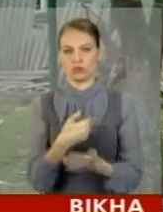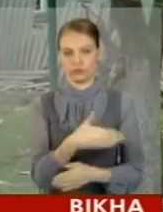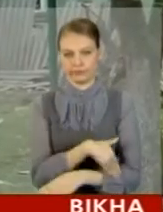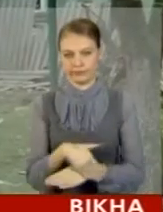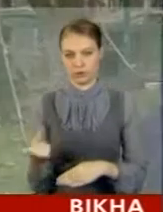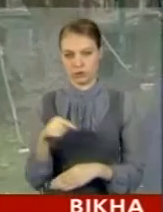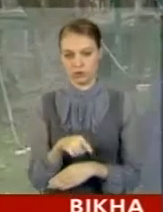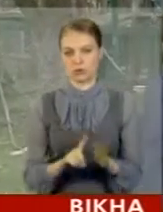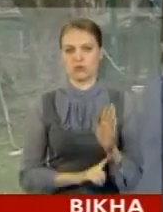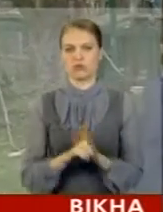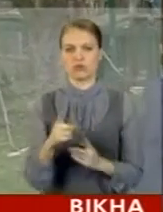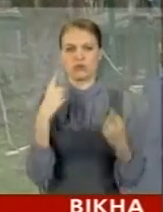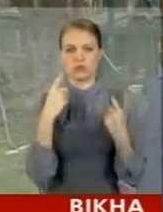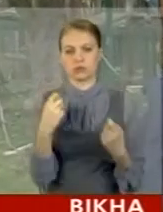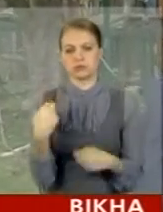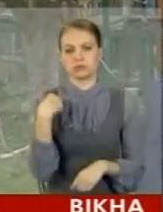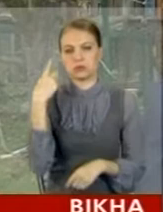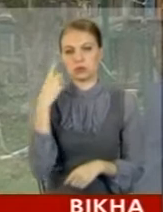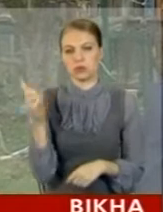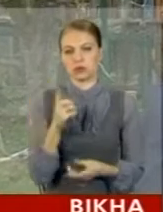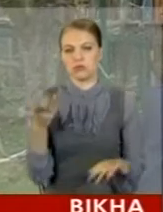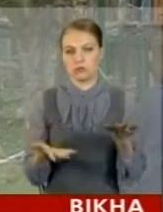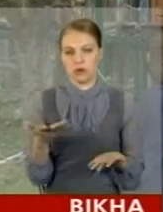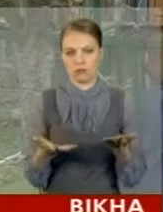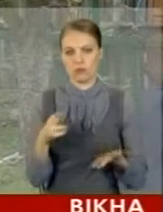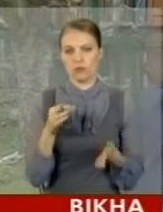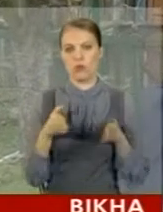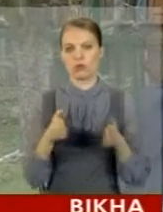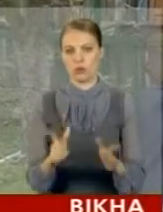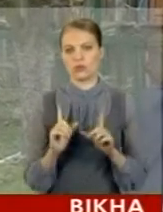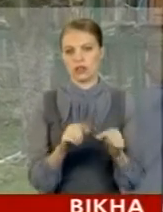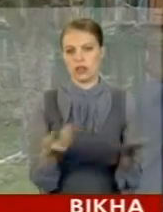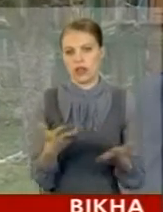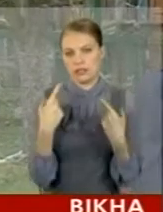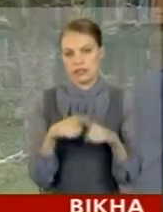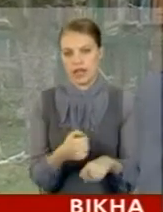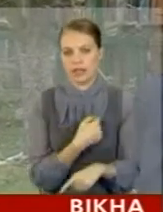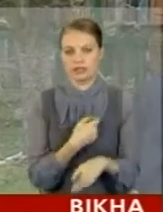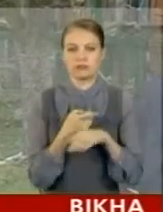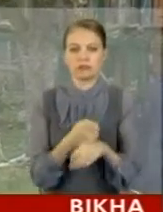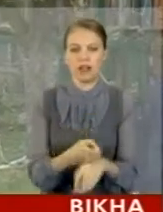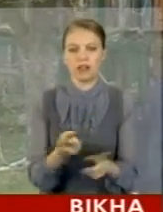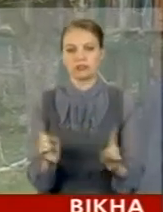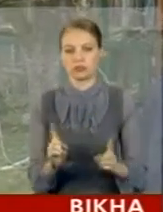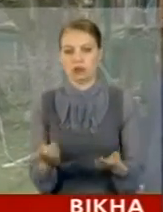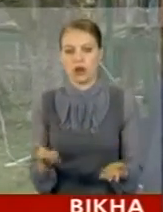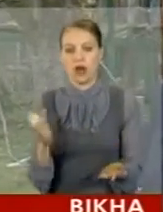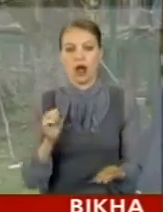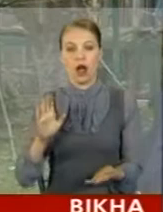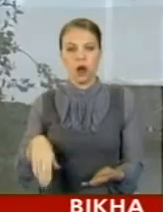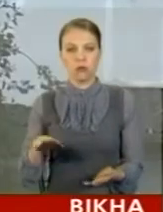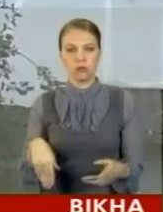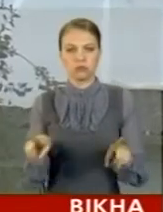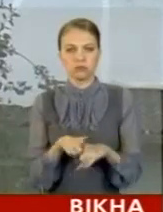вулицями. Почався грохіт. Ну, аж подумали, що, мабуть, по дорозі їде якась техніка, танки, або що вже це. А потім